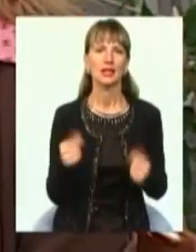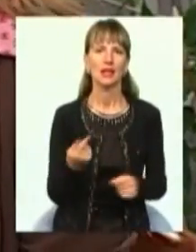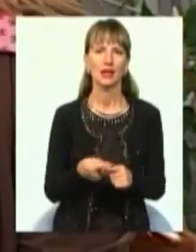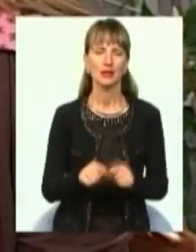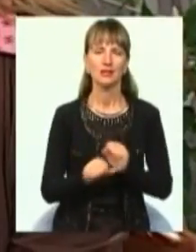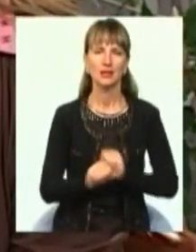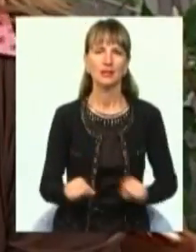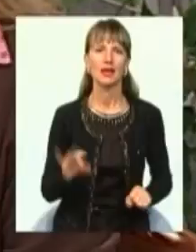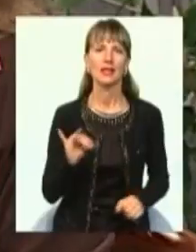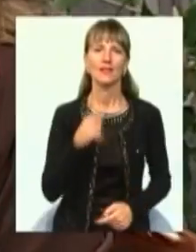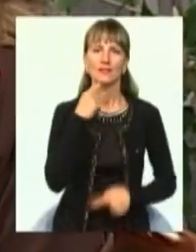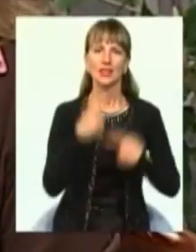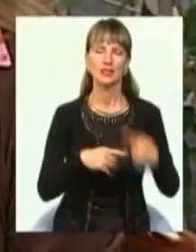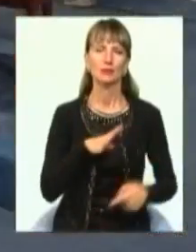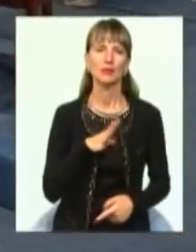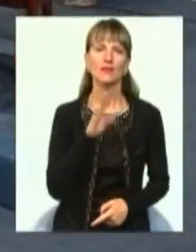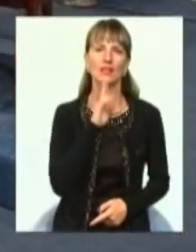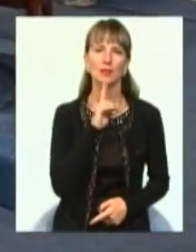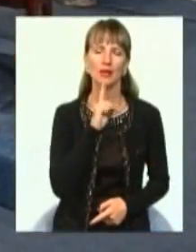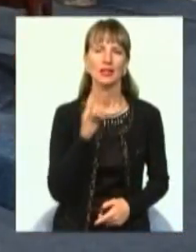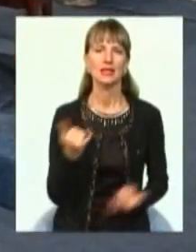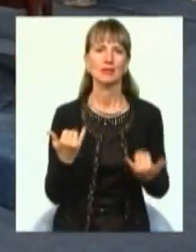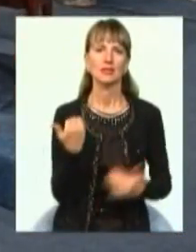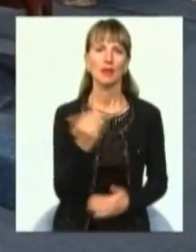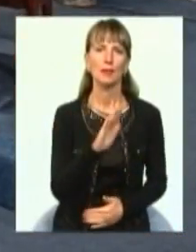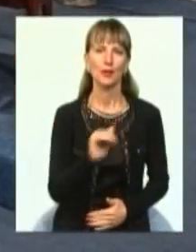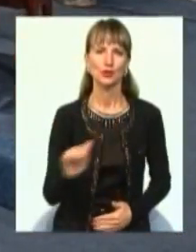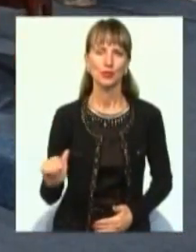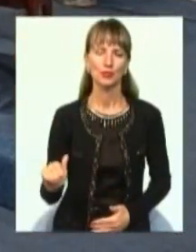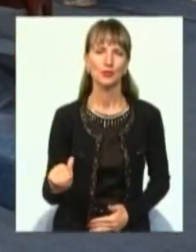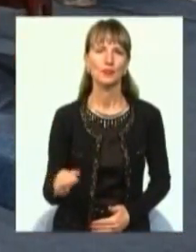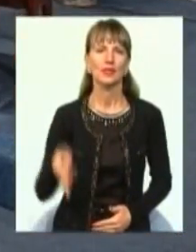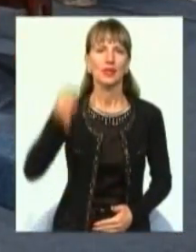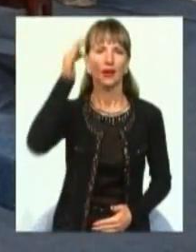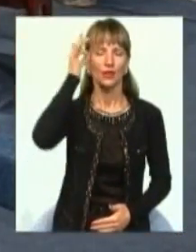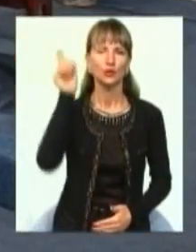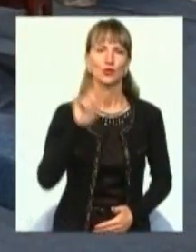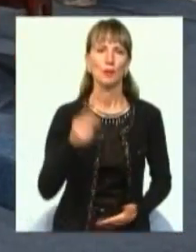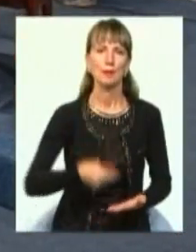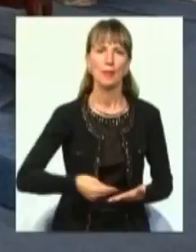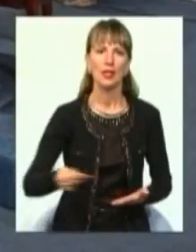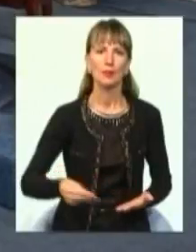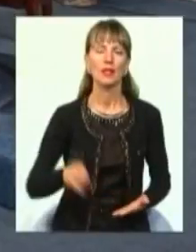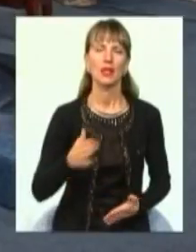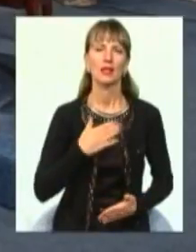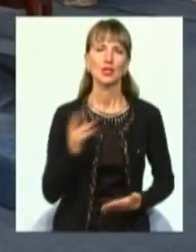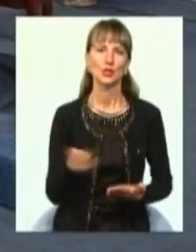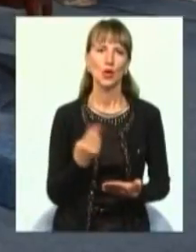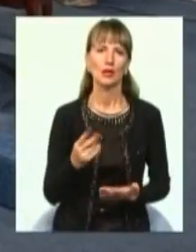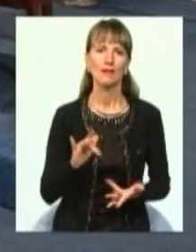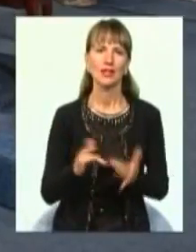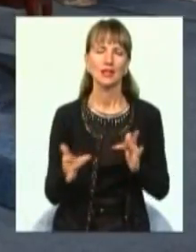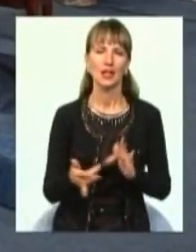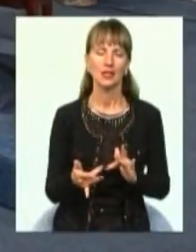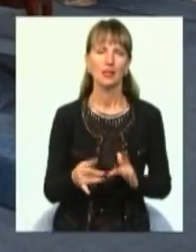робити, і завжди будьте пильними. Ну, а на сьогодні ми з вами прощаємося. Нагадую, що підписуйтесь на наші сторінки у Фейсбуці